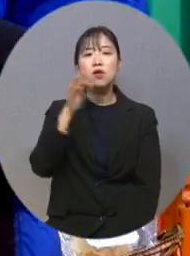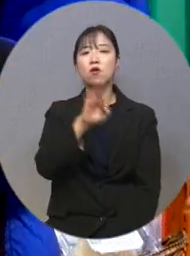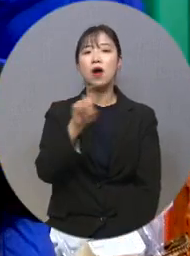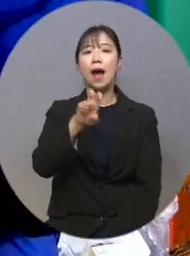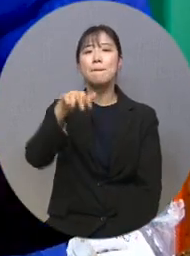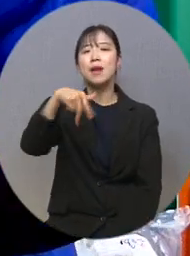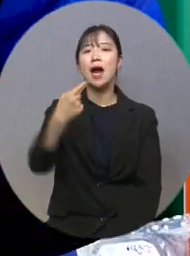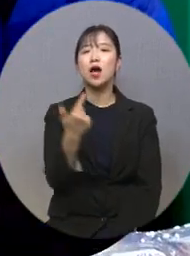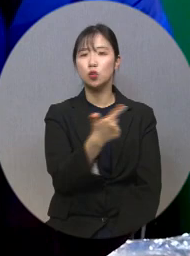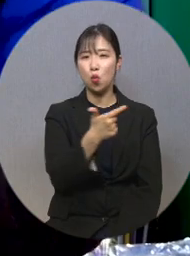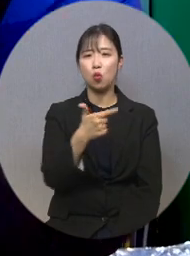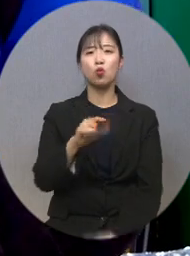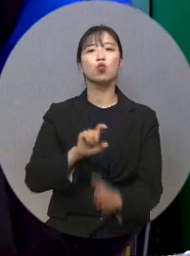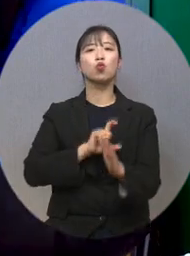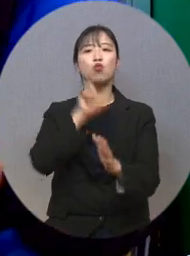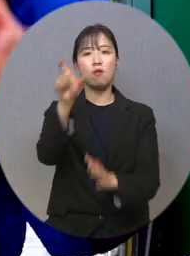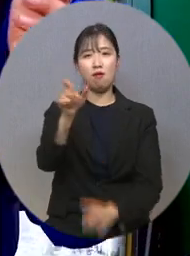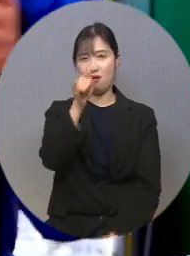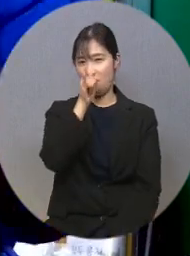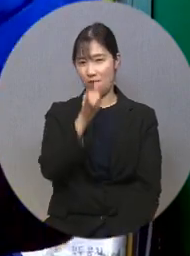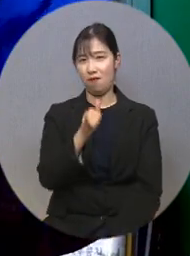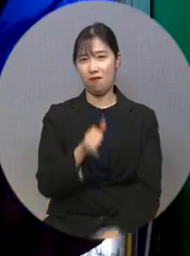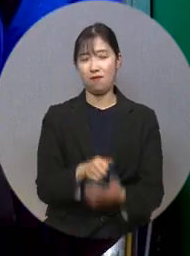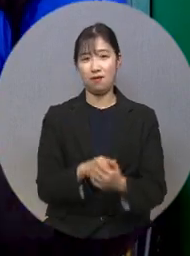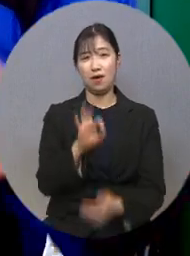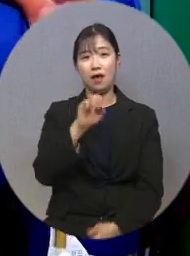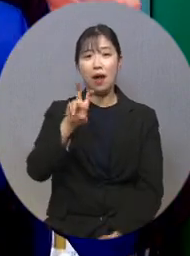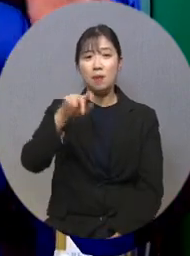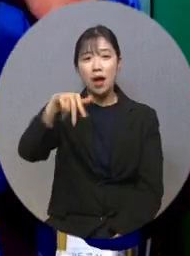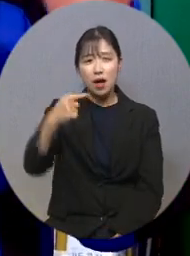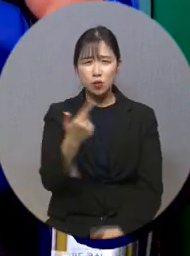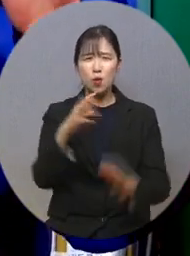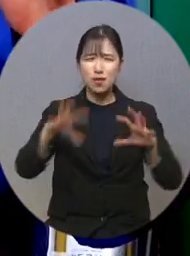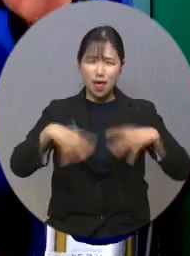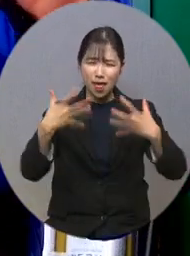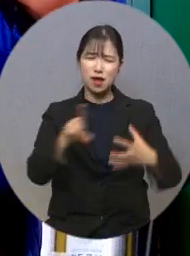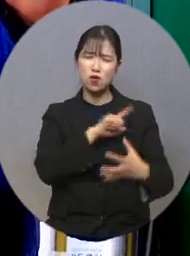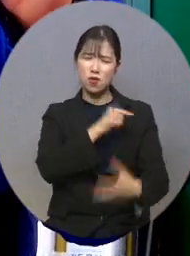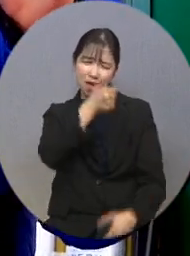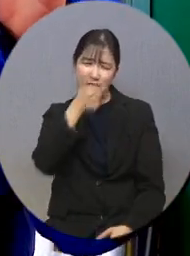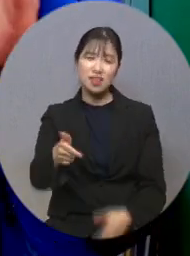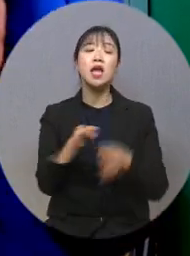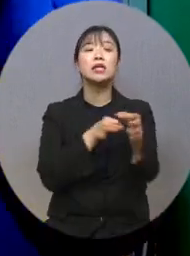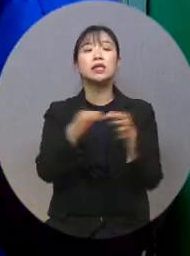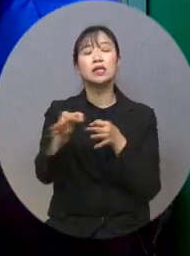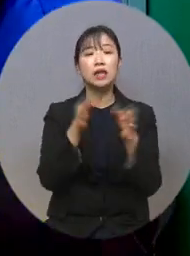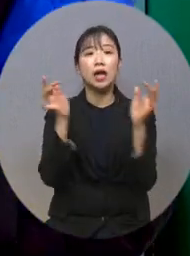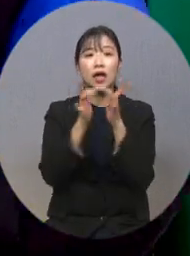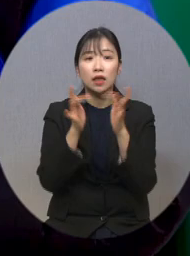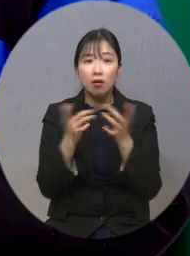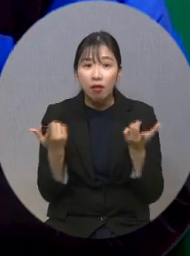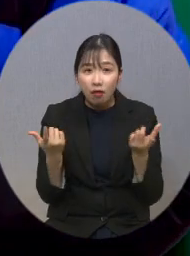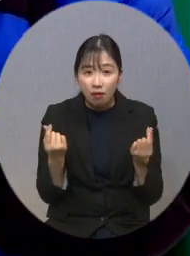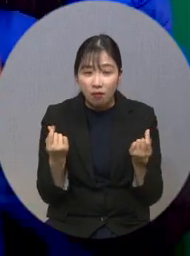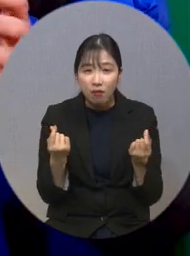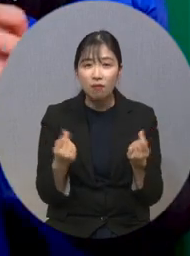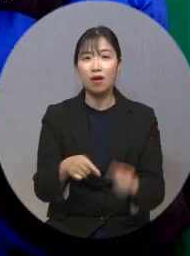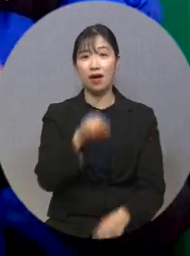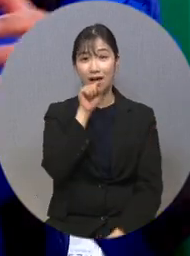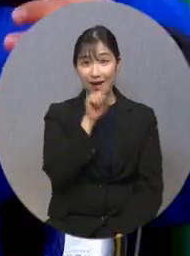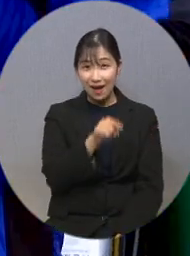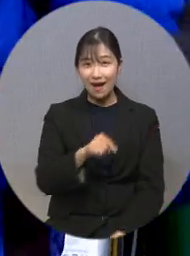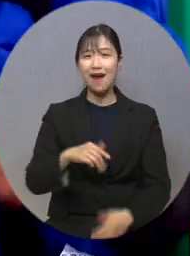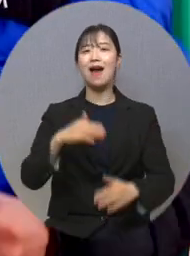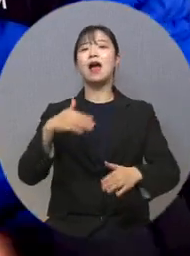아마존에 입점된 제품인데요. 이 아마존 하면은 세계 최대 시장, 온라인 시장에 들어있는데, 이